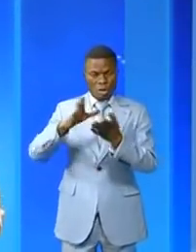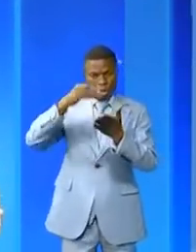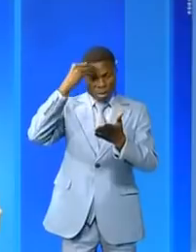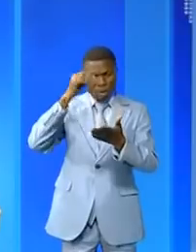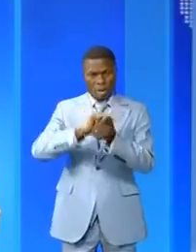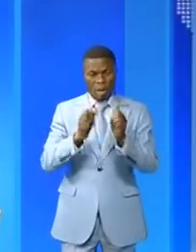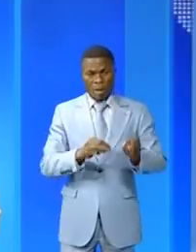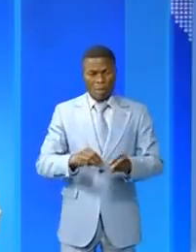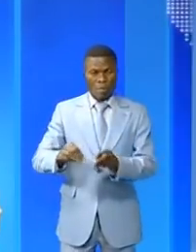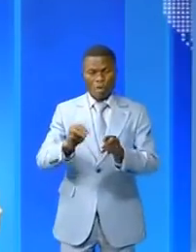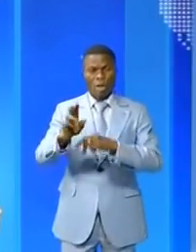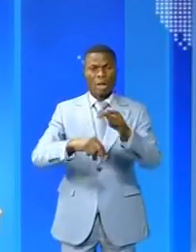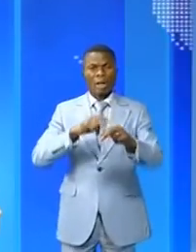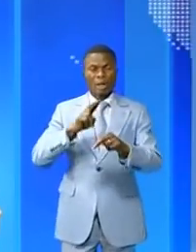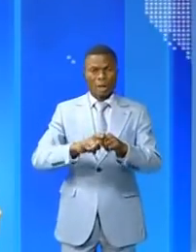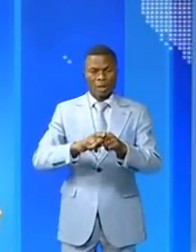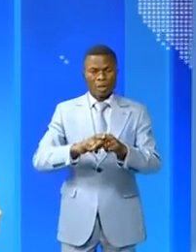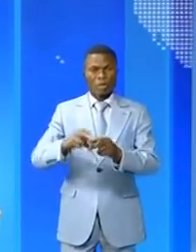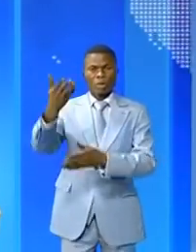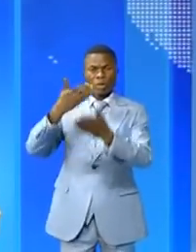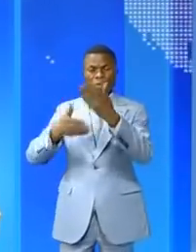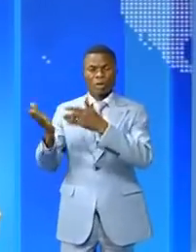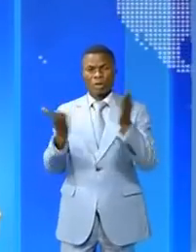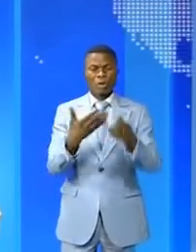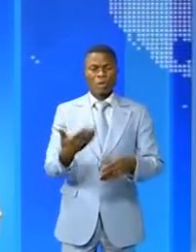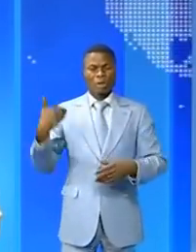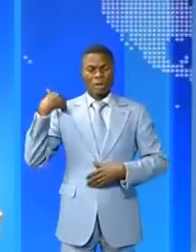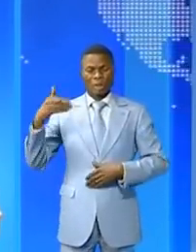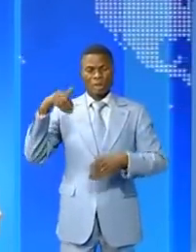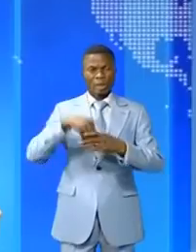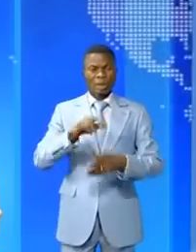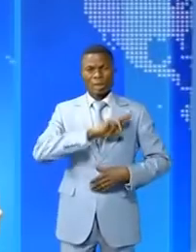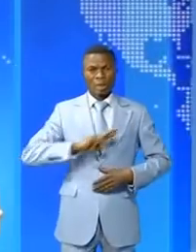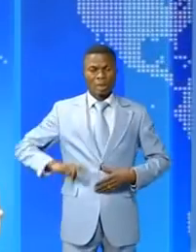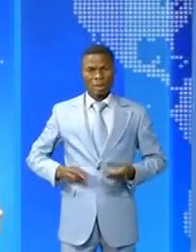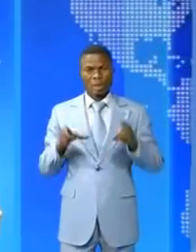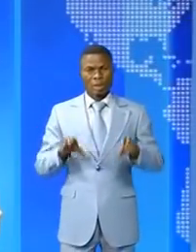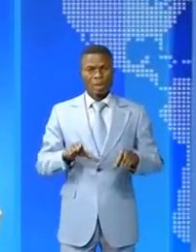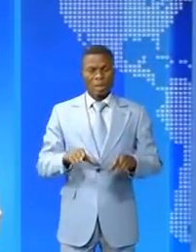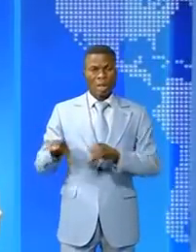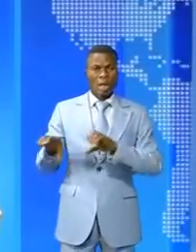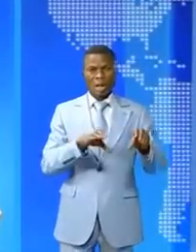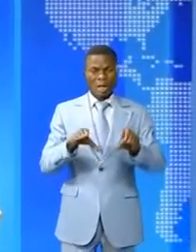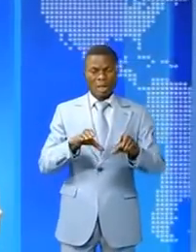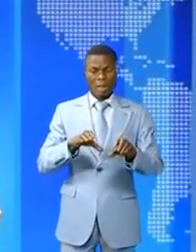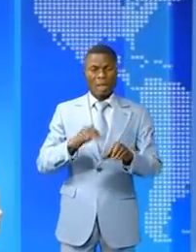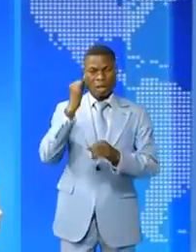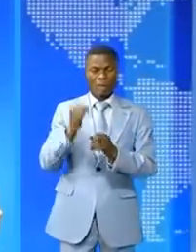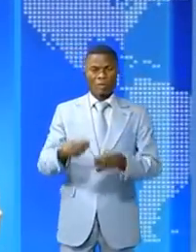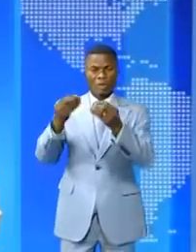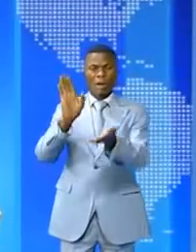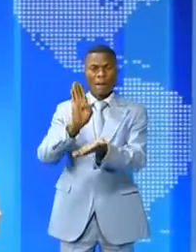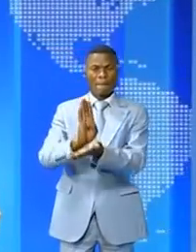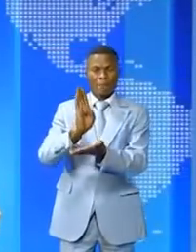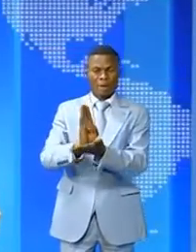les procédures nationales de passation de marchés publics en République démocratique du Congo, une cérémonie sanctionnée par la remise